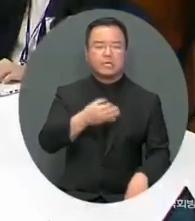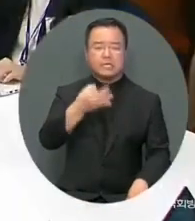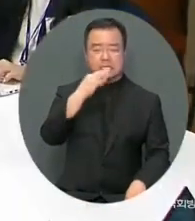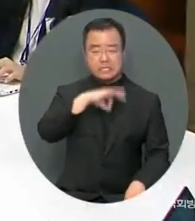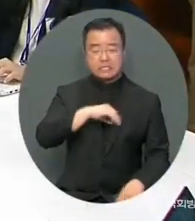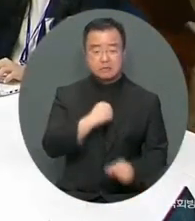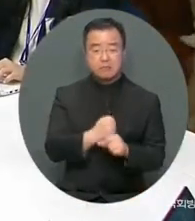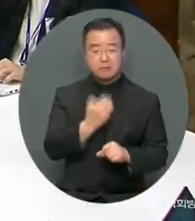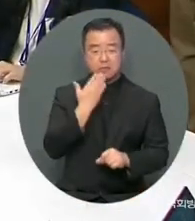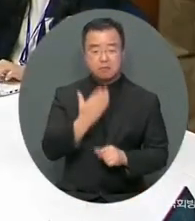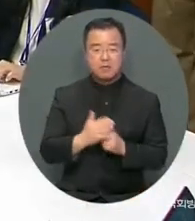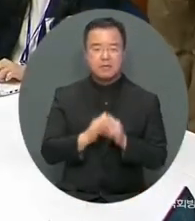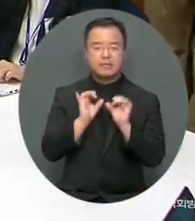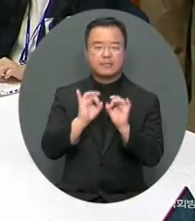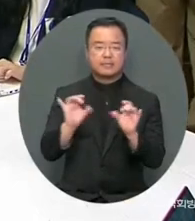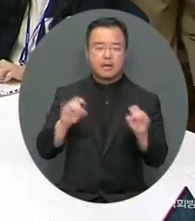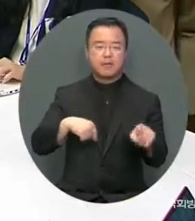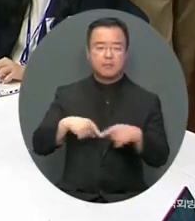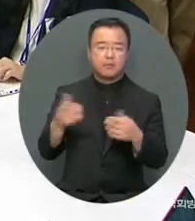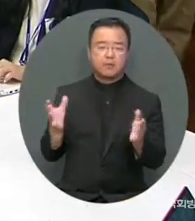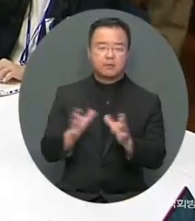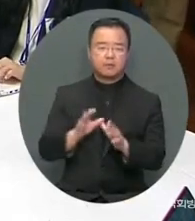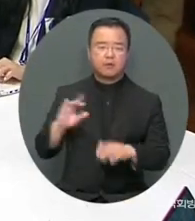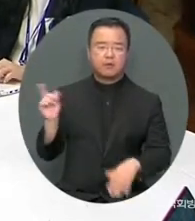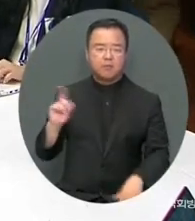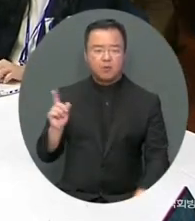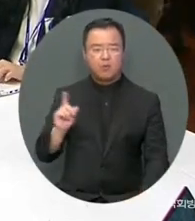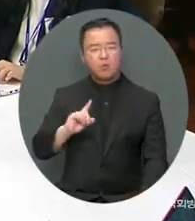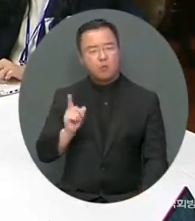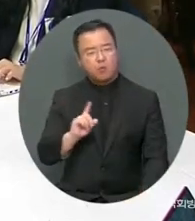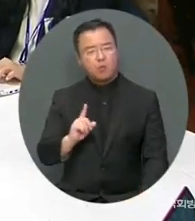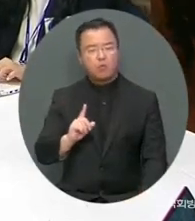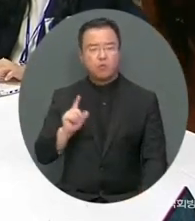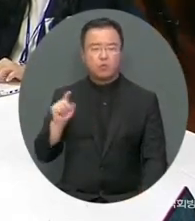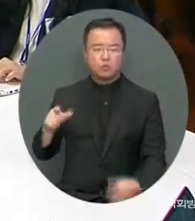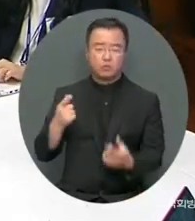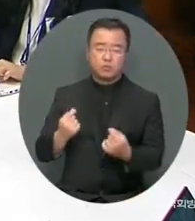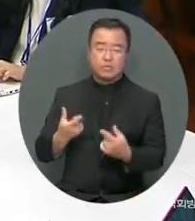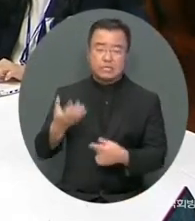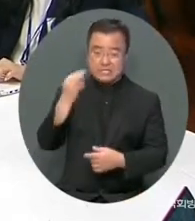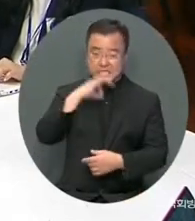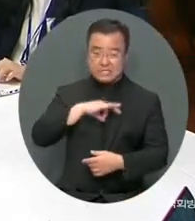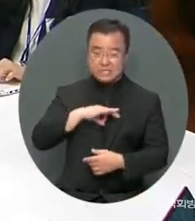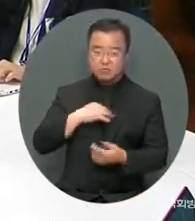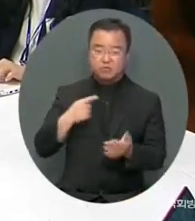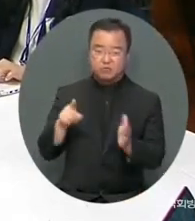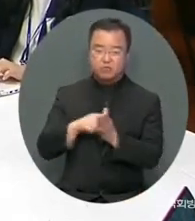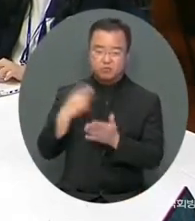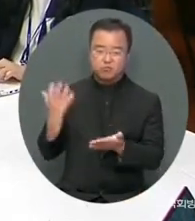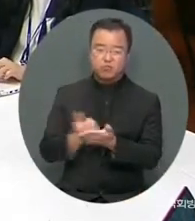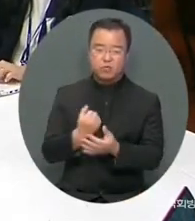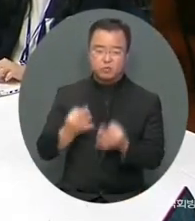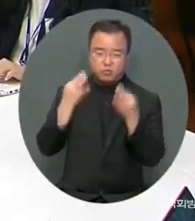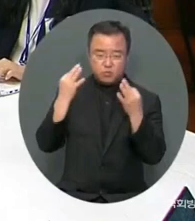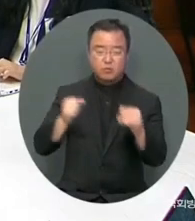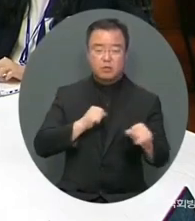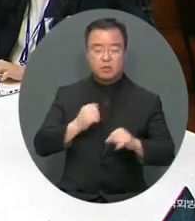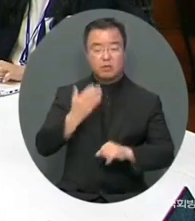정당이 뭔가 그런 것을 얻기 위한 노력을 안 할 수가 없고, 그러다